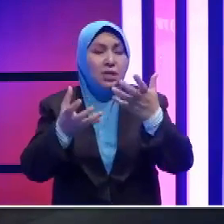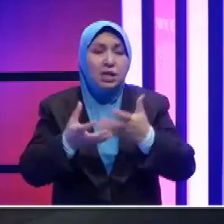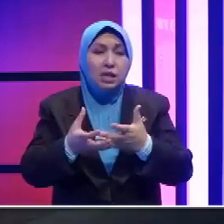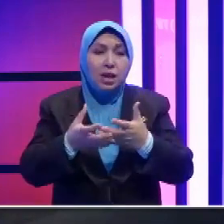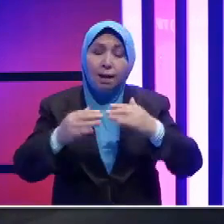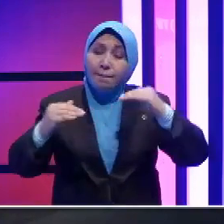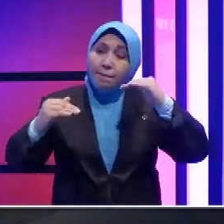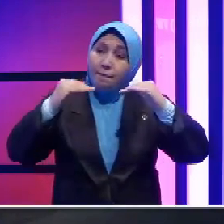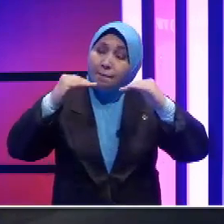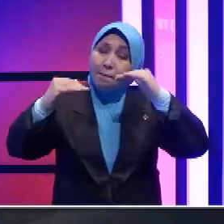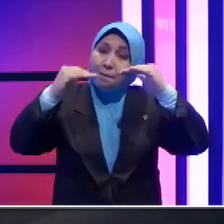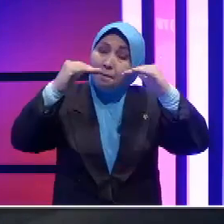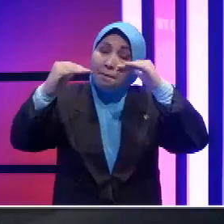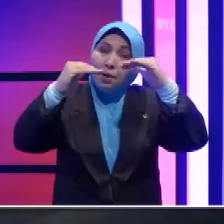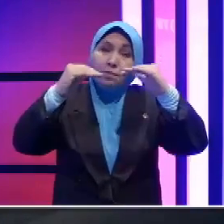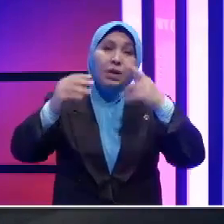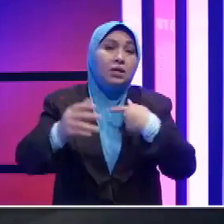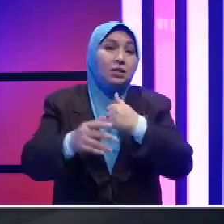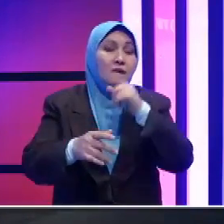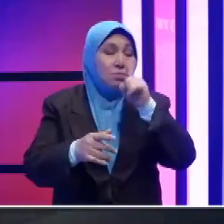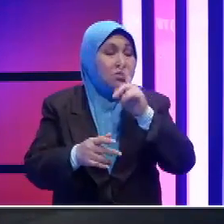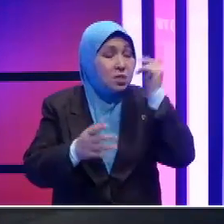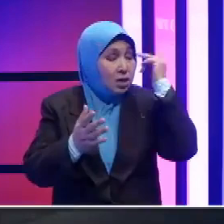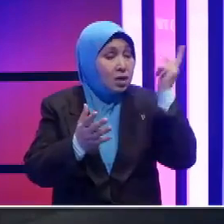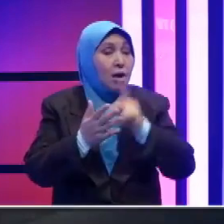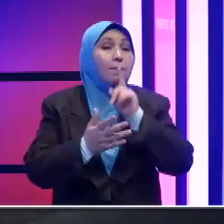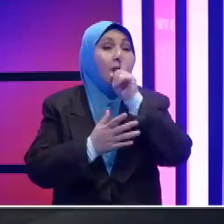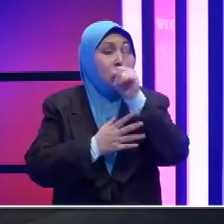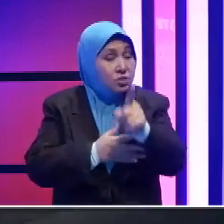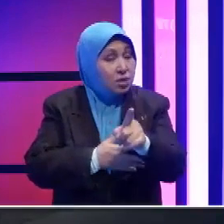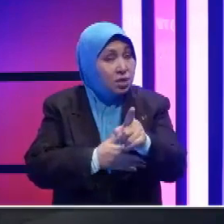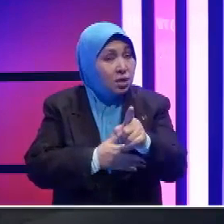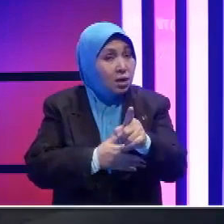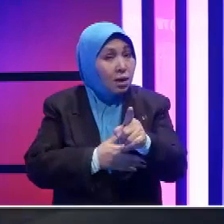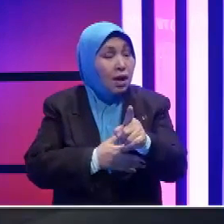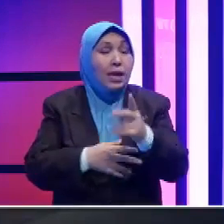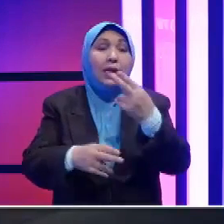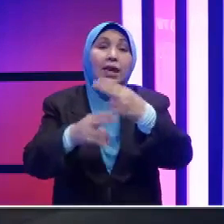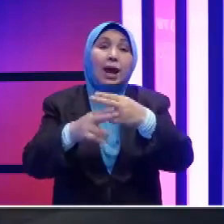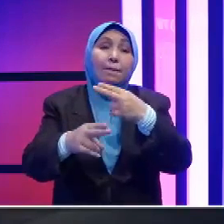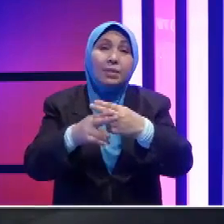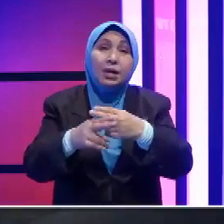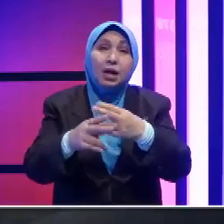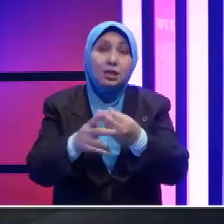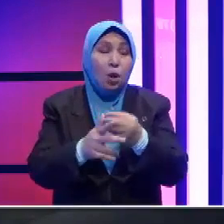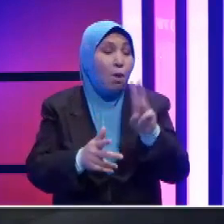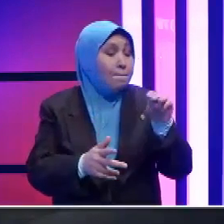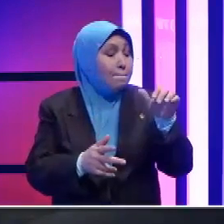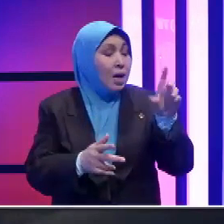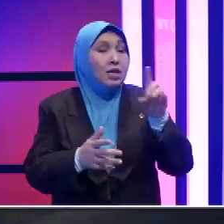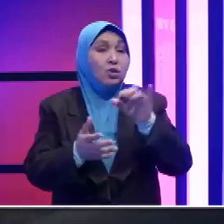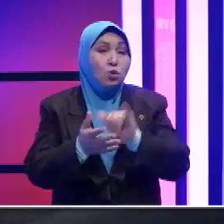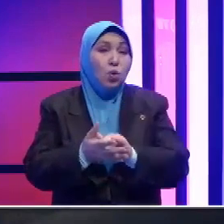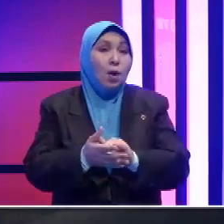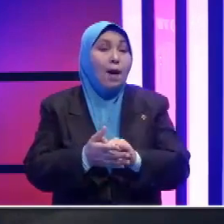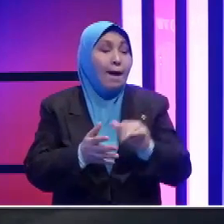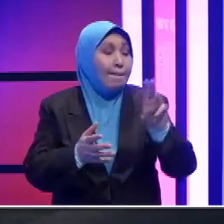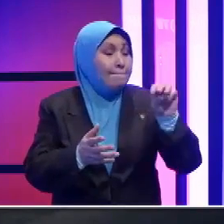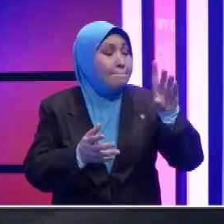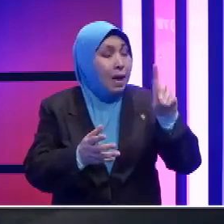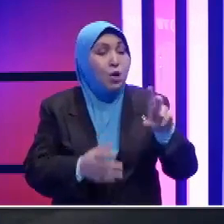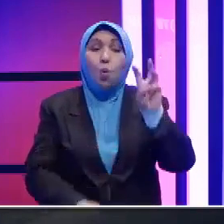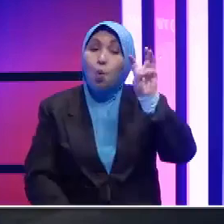menyeimbangkan kita kenal pasti kamu ataupun industri macam wajib